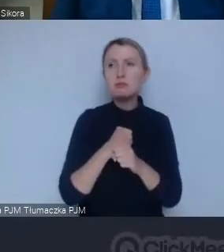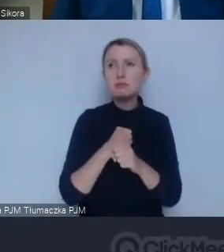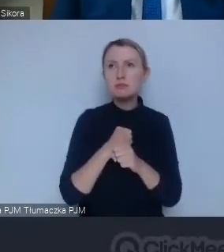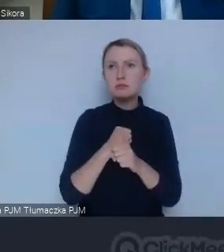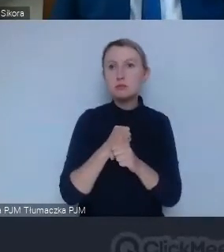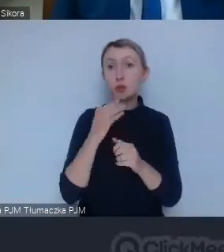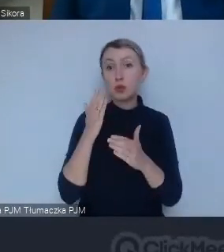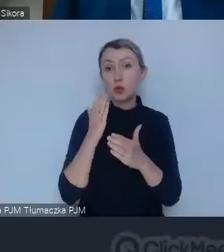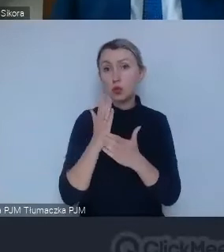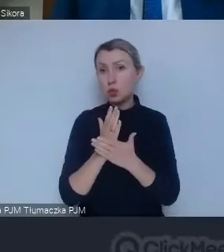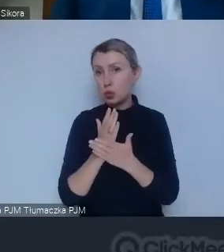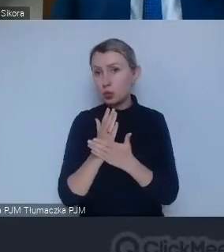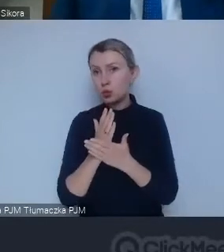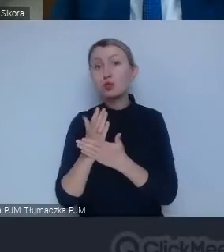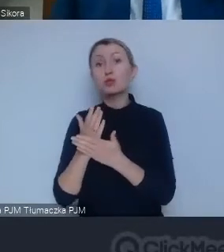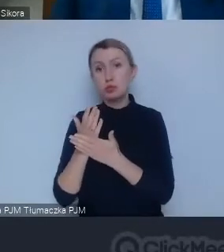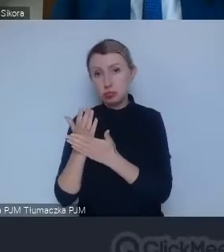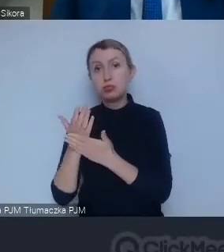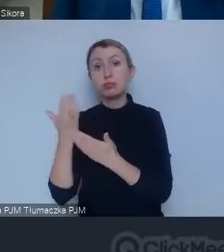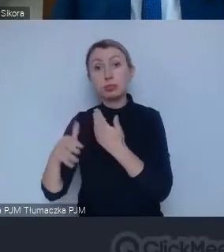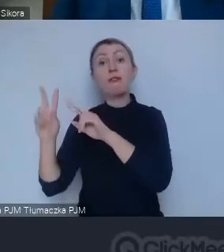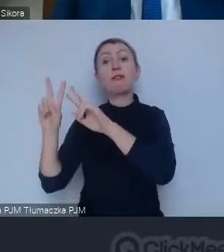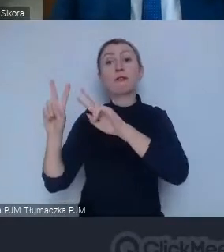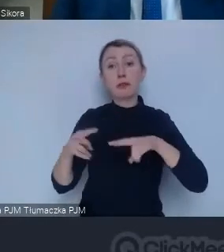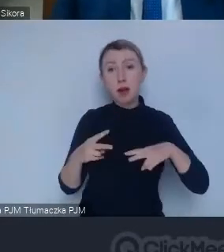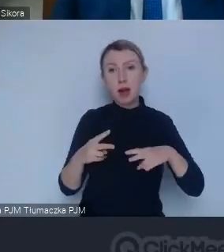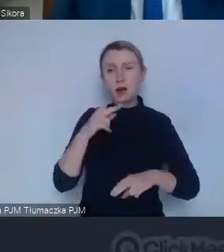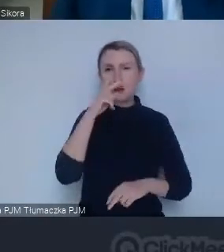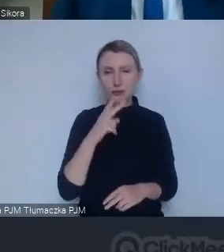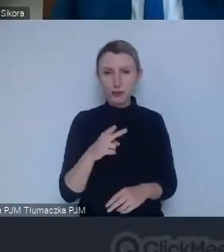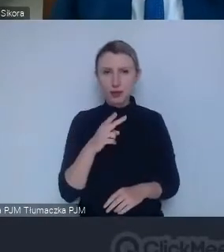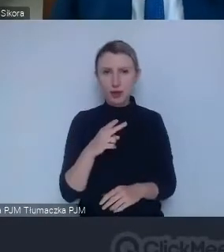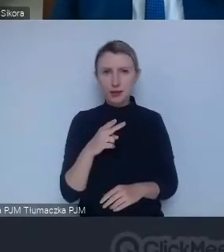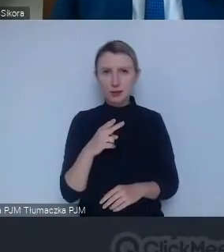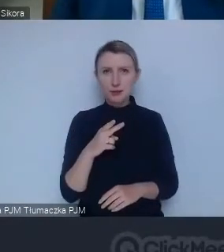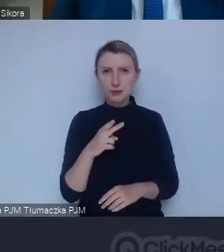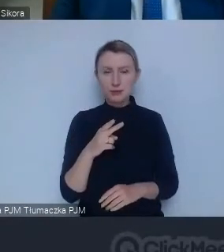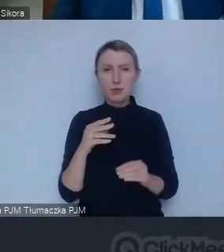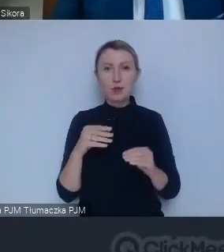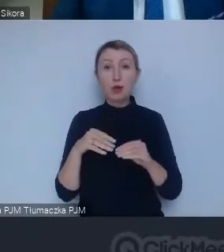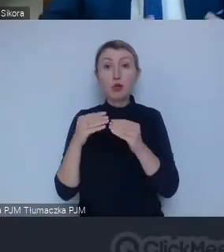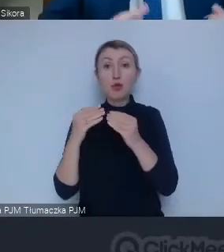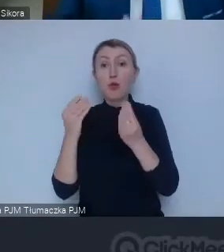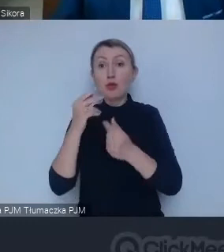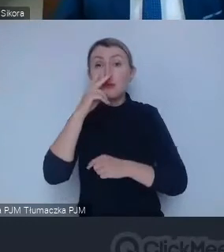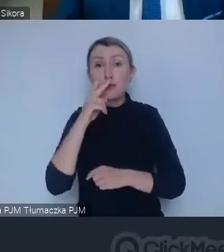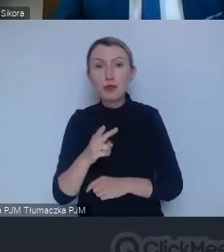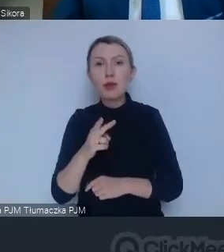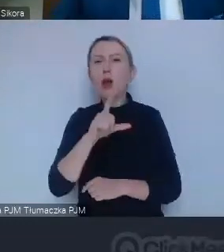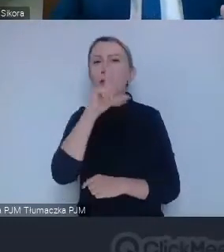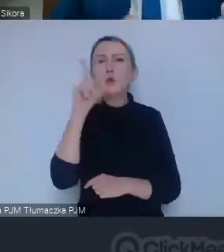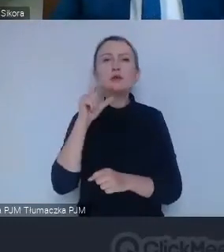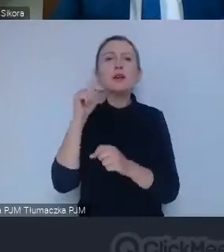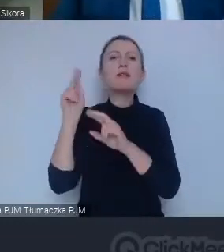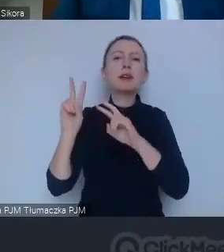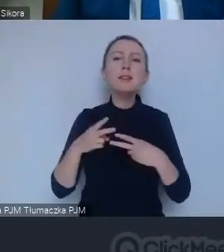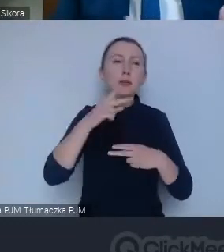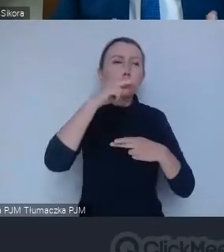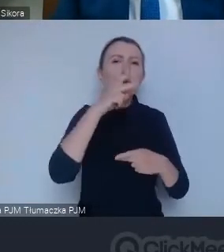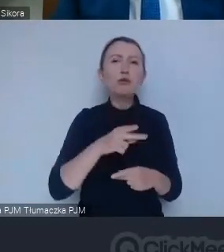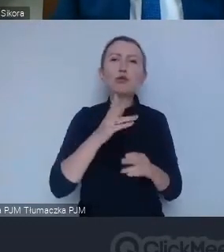być, wracają. I tu mamy tendencję, że ten wzrost wynika z tego, że ludzie powracają, bo widzą tu